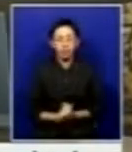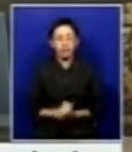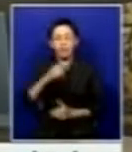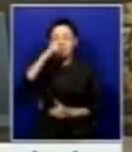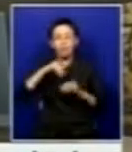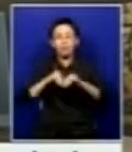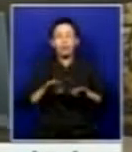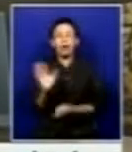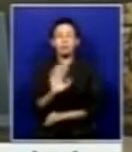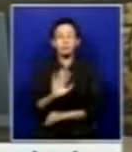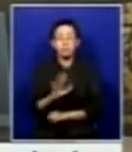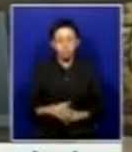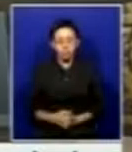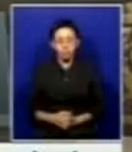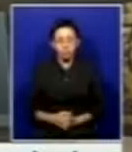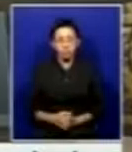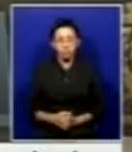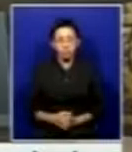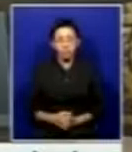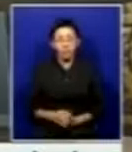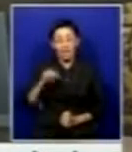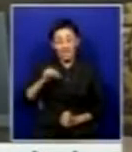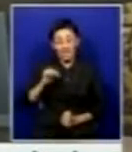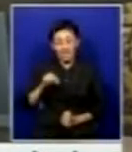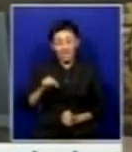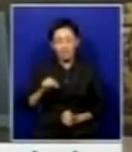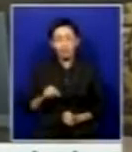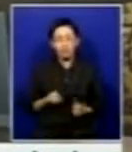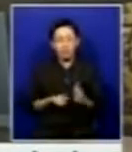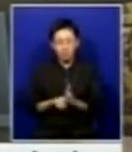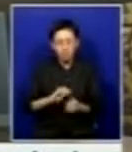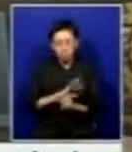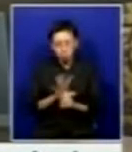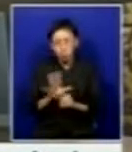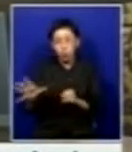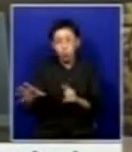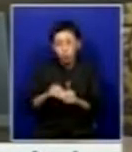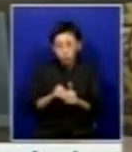แต่ข้อเท็จจริงครับเรื่องของอุบัติการอัตราการติดเชื้อการป่วยการตาย